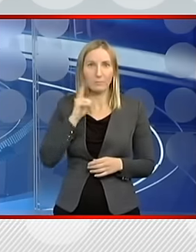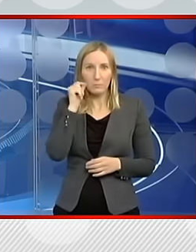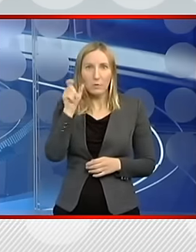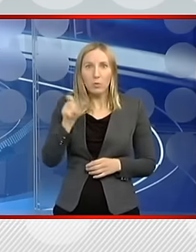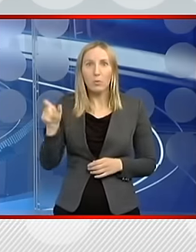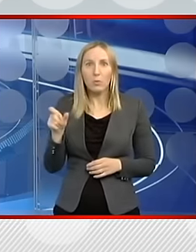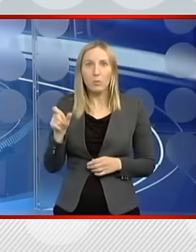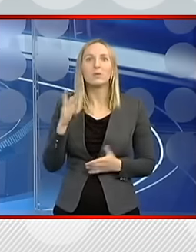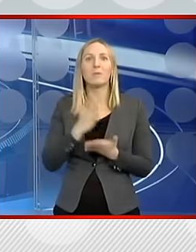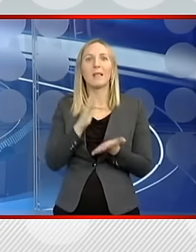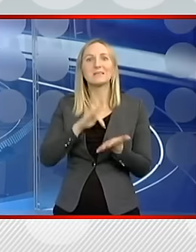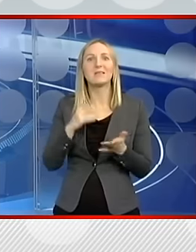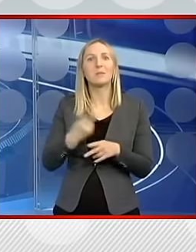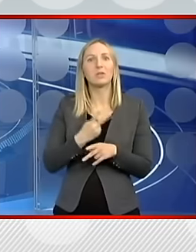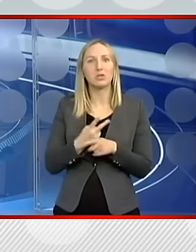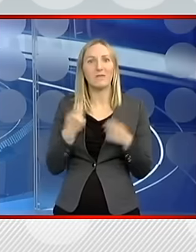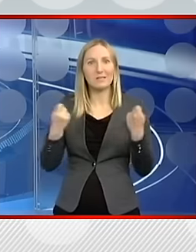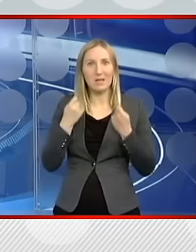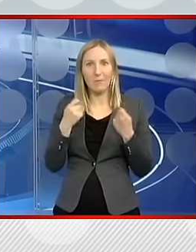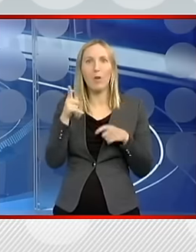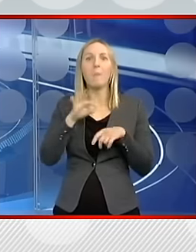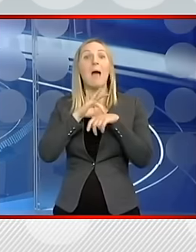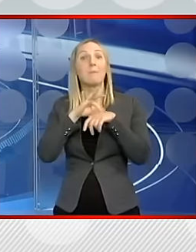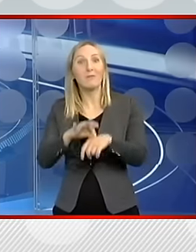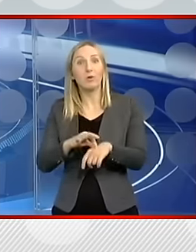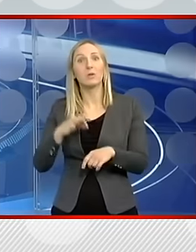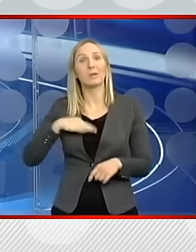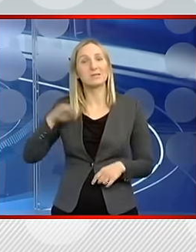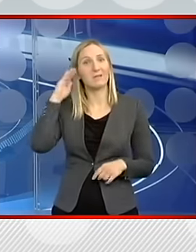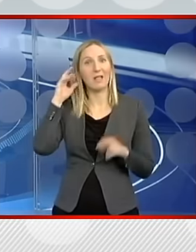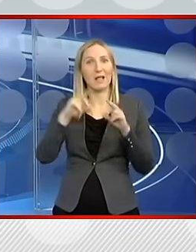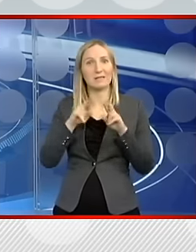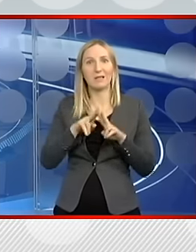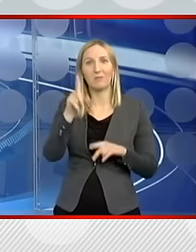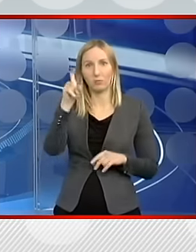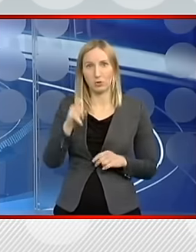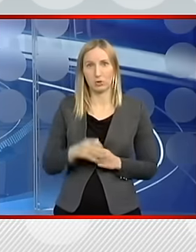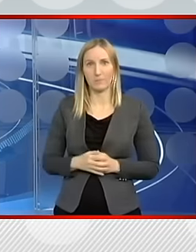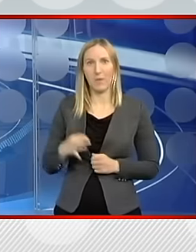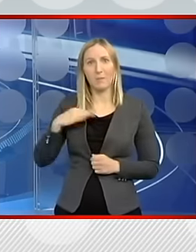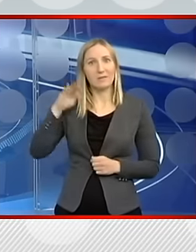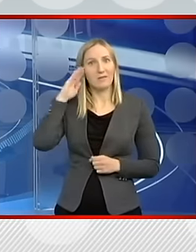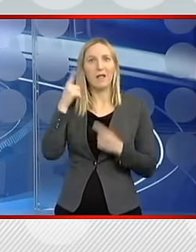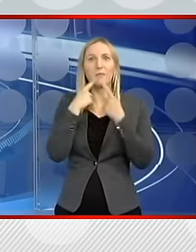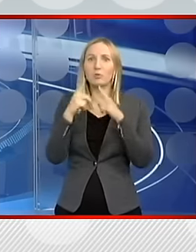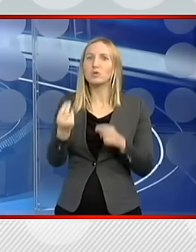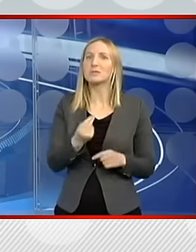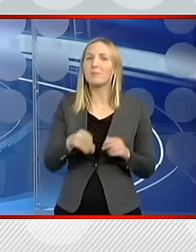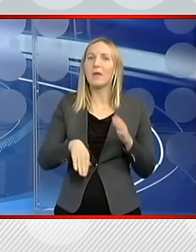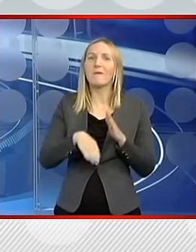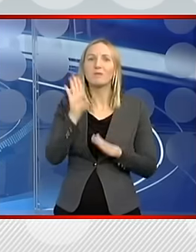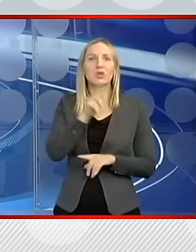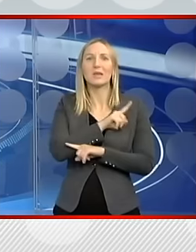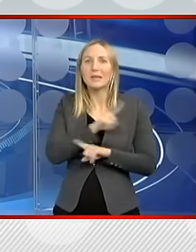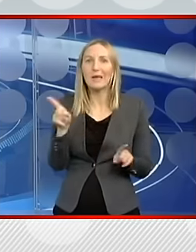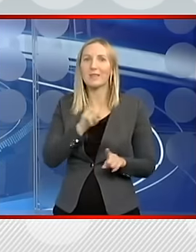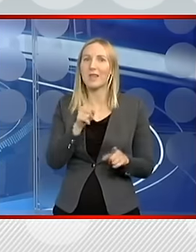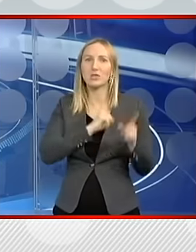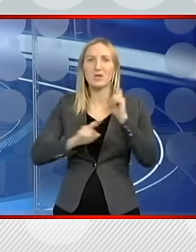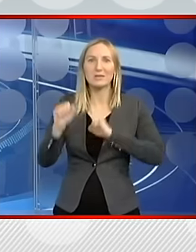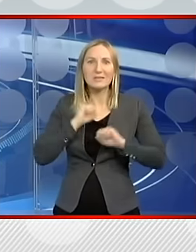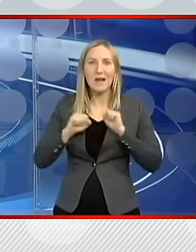je centralna državna ceremonija koju je predvodio premijer Aleksandar Vučić. Premijer je poručio da Srbija nikada više neće